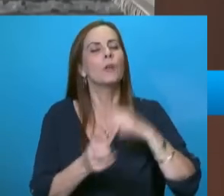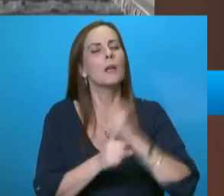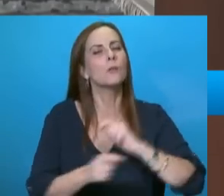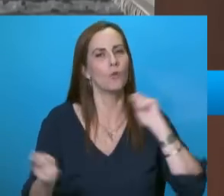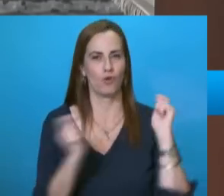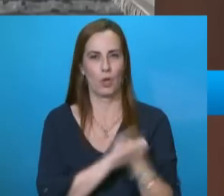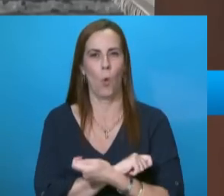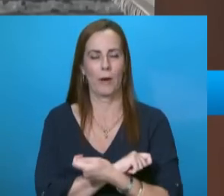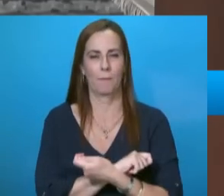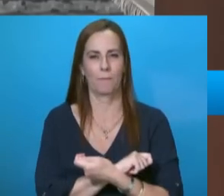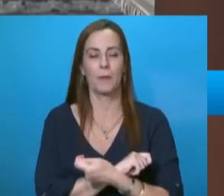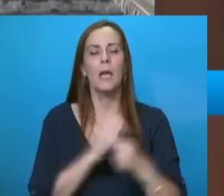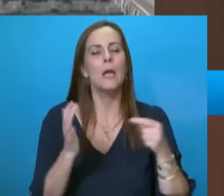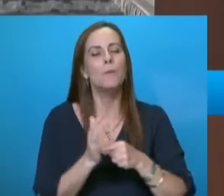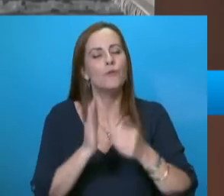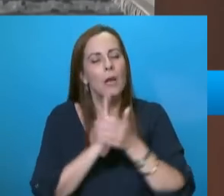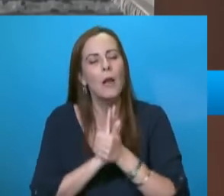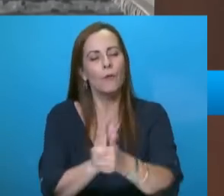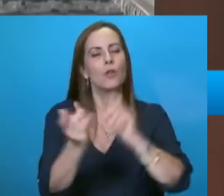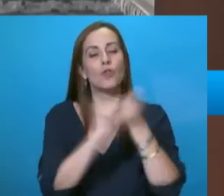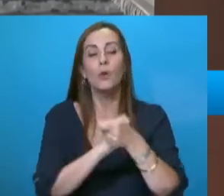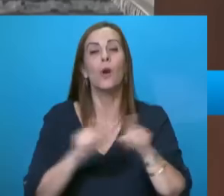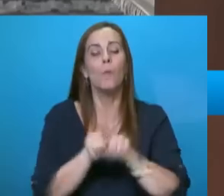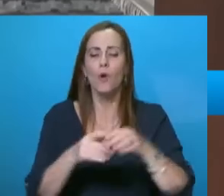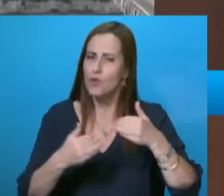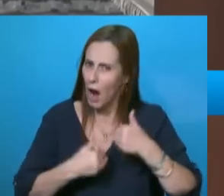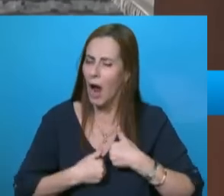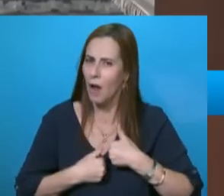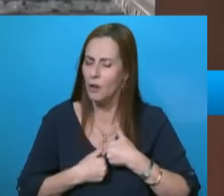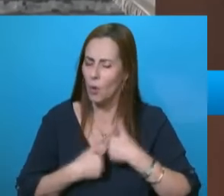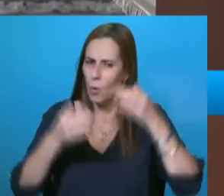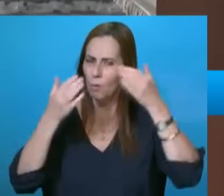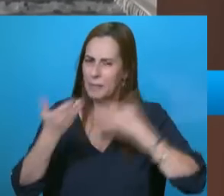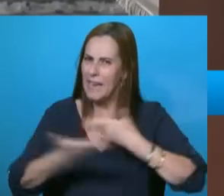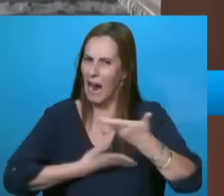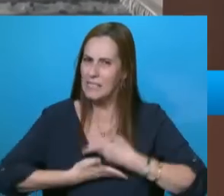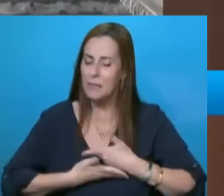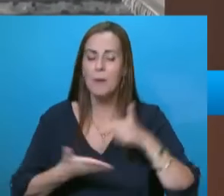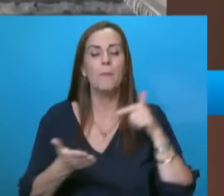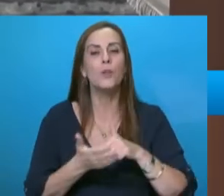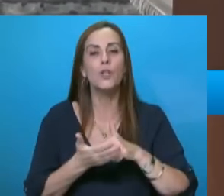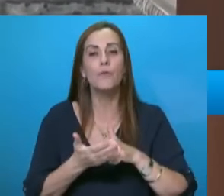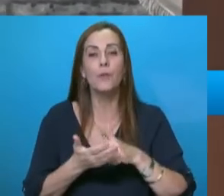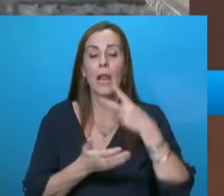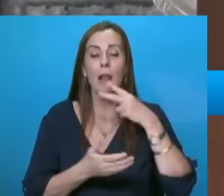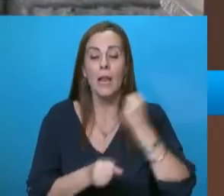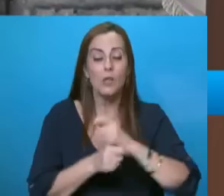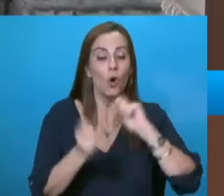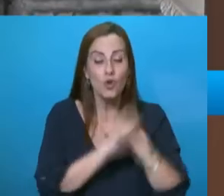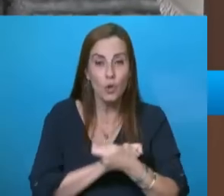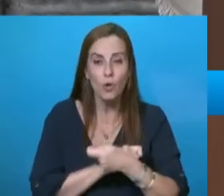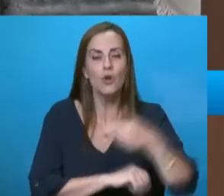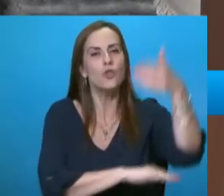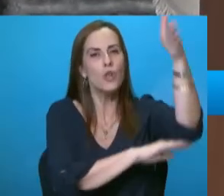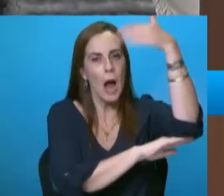שינוי, בכדי להוביל שינוי בדרך שבה אנחנו מתייחסים אחד לשני, בכדי להבטיח שינוי באופן שבו